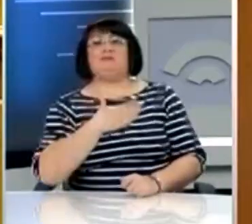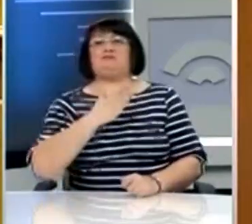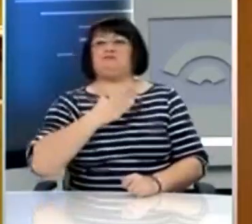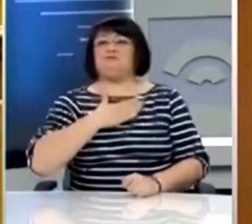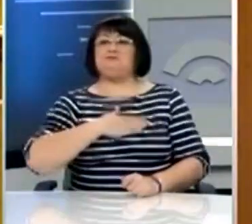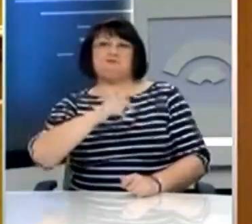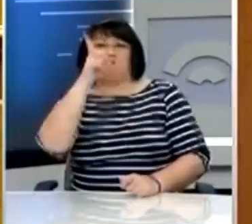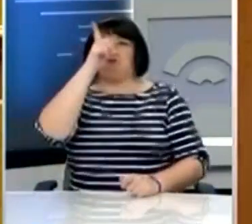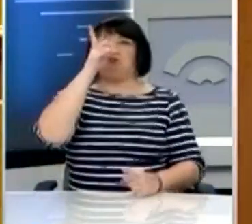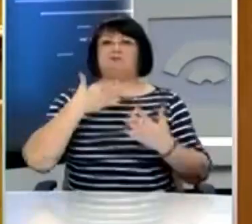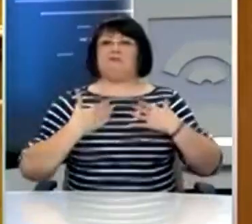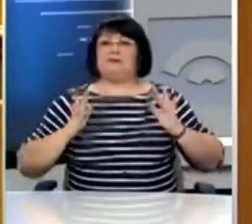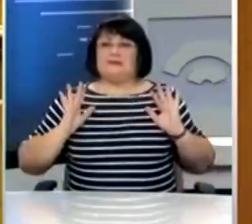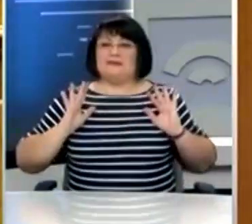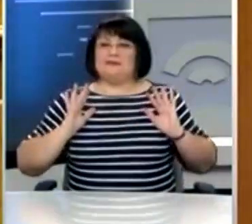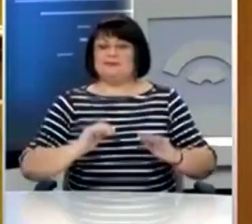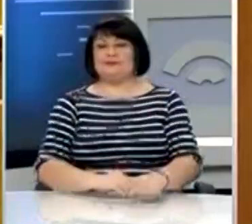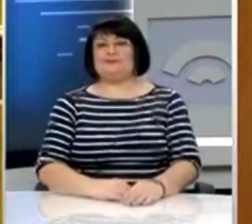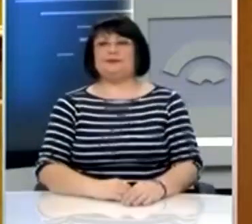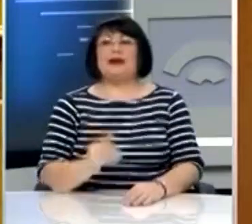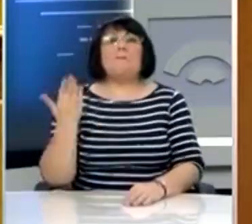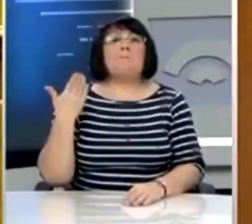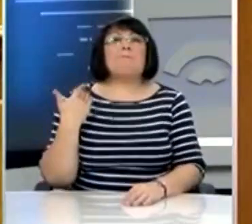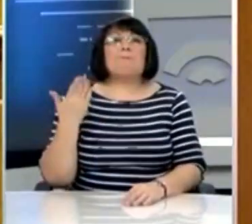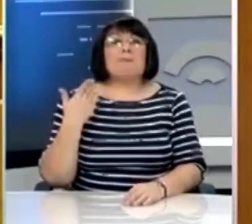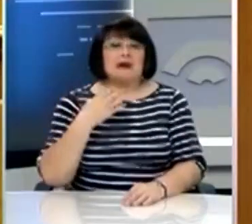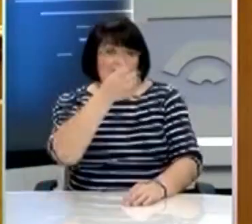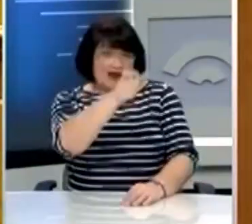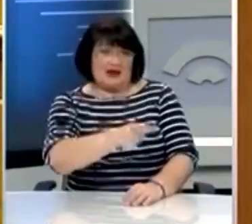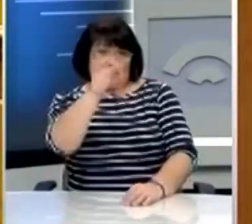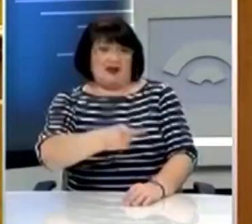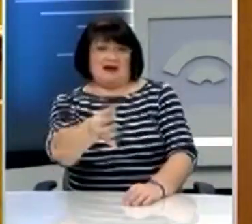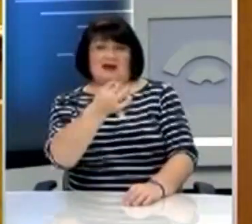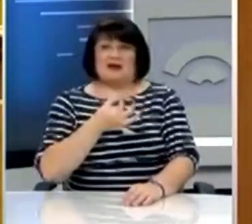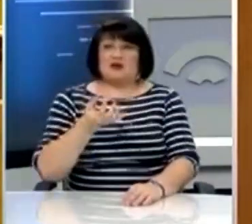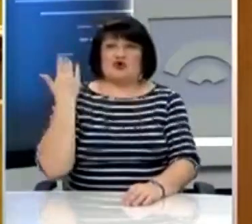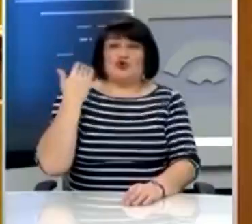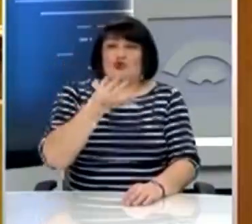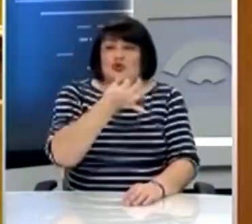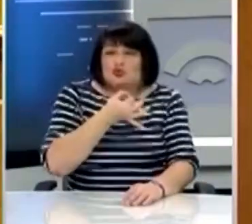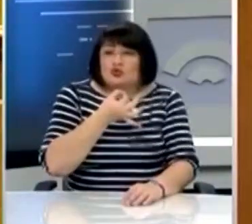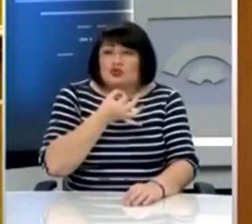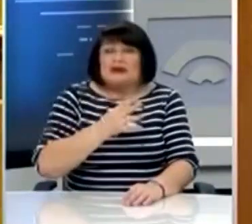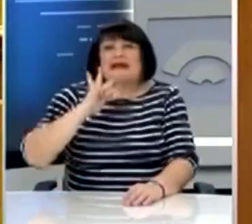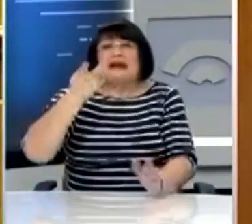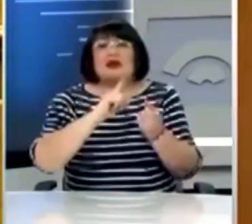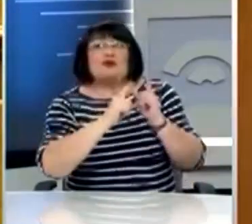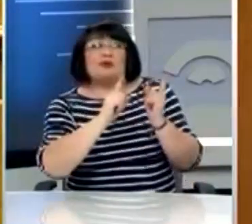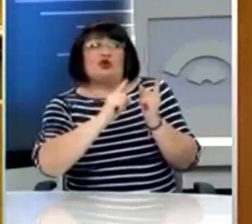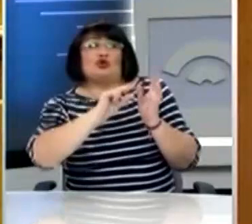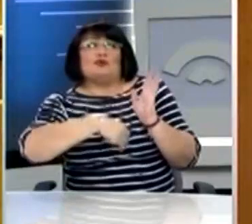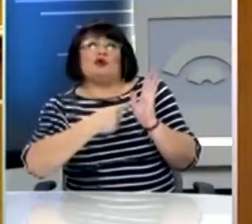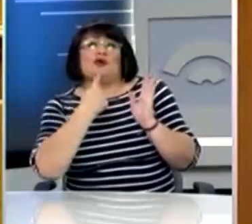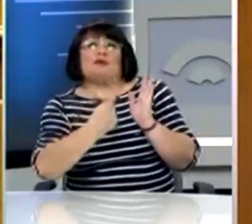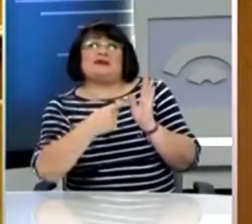Ιούλη και μετά ανέκαψε η οικονομία στη χώρα. Πριν, ως γνωστόν, εσείς τα λέγατε αυτά, από αυτό το βήμα, είχαμε τέταρτο μνημόνιο. Και τώρα από αυτό